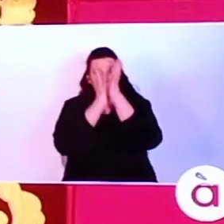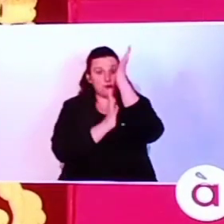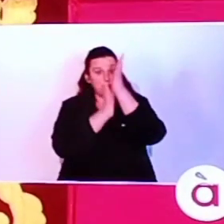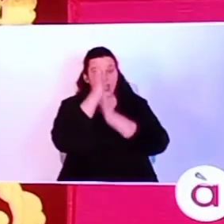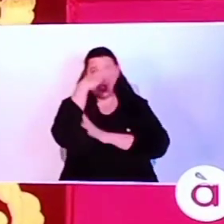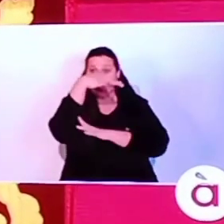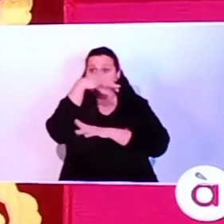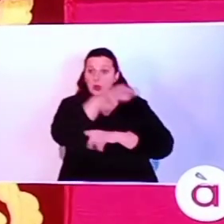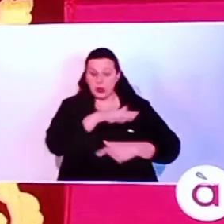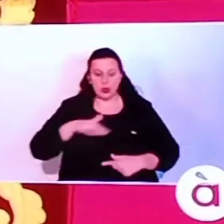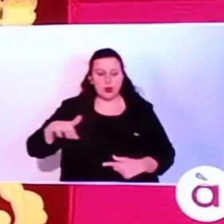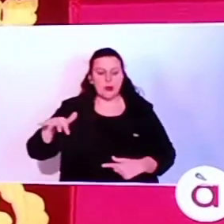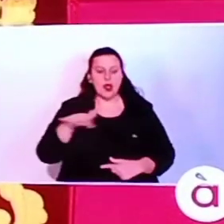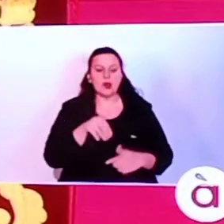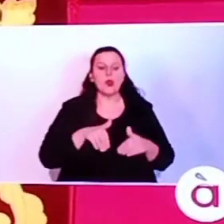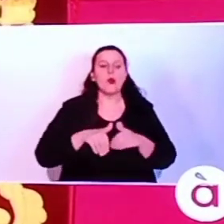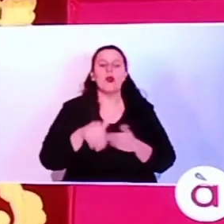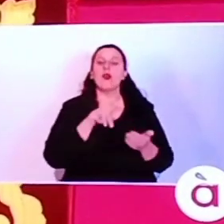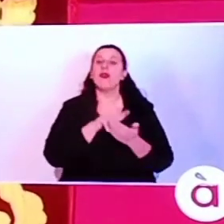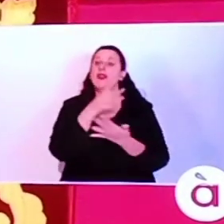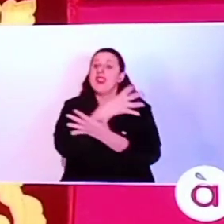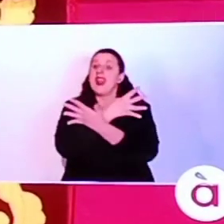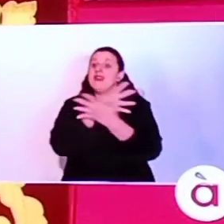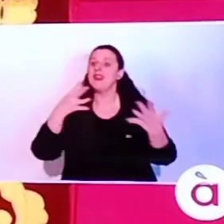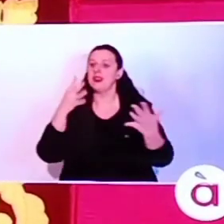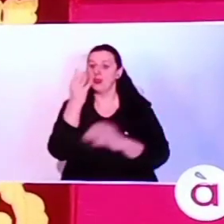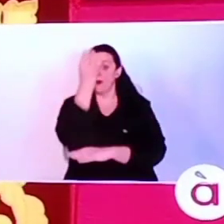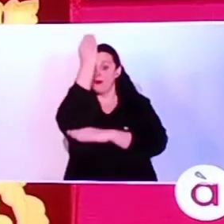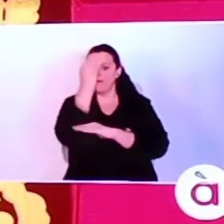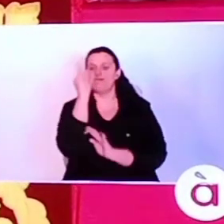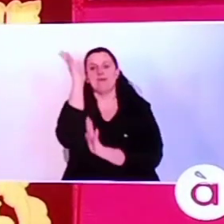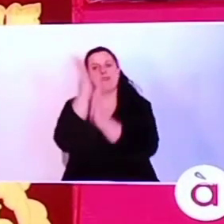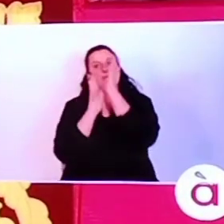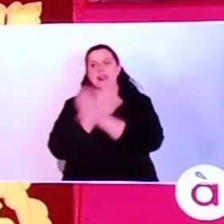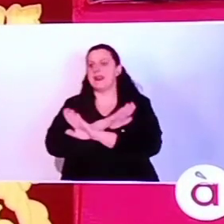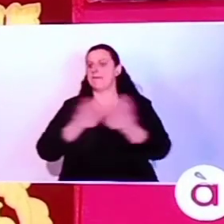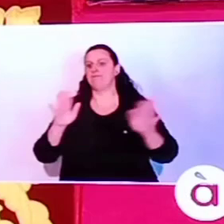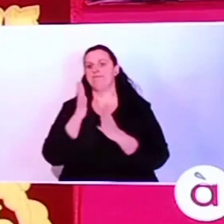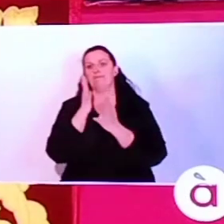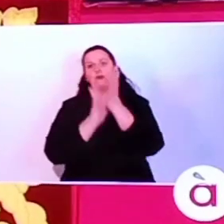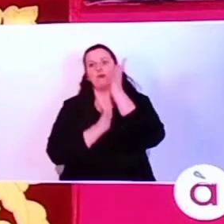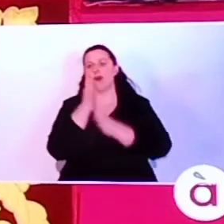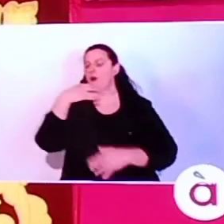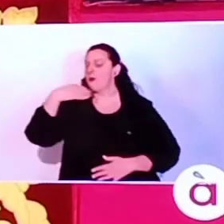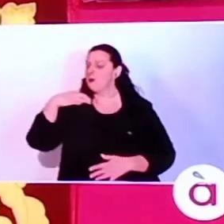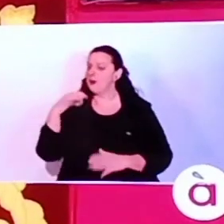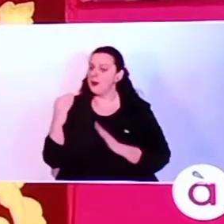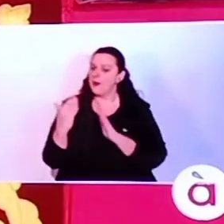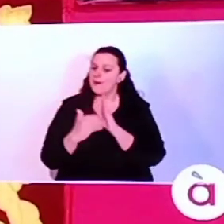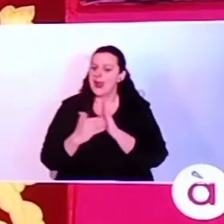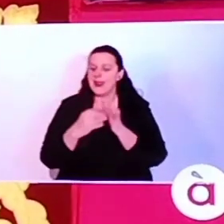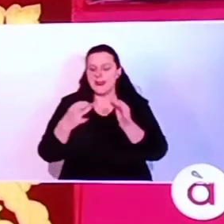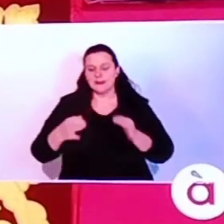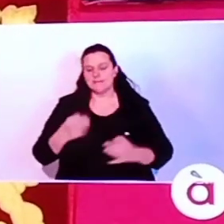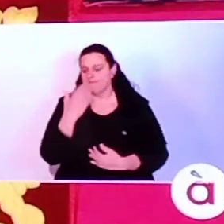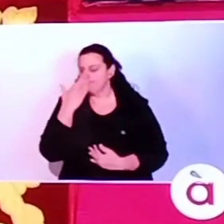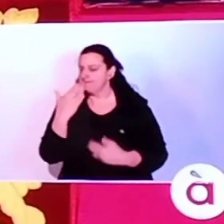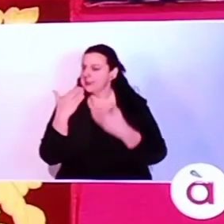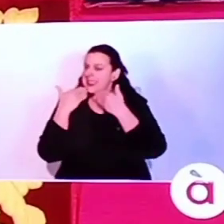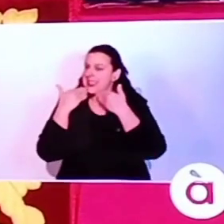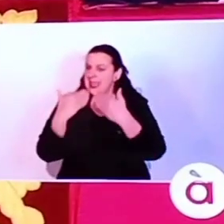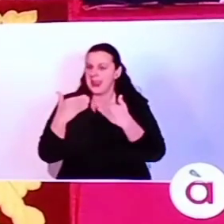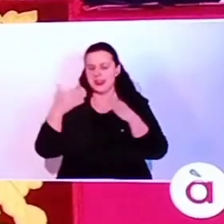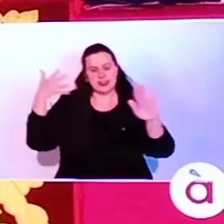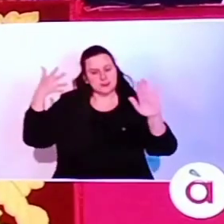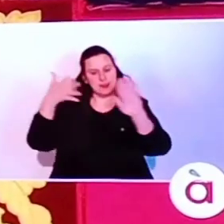presents als nostres barris siguin les de les nostres falles la nit de la crema. Una València eternament agraïda per